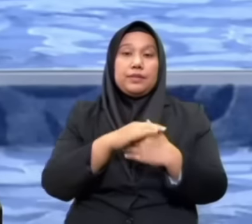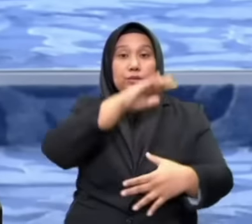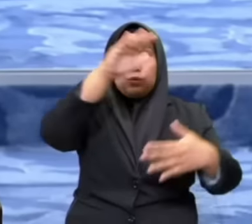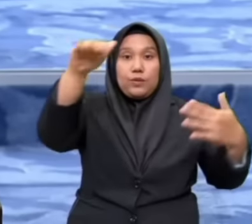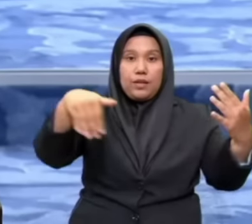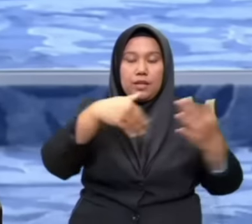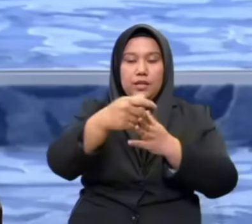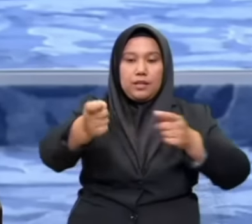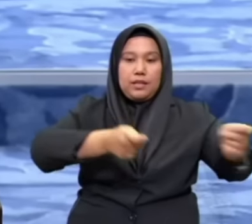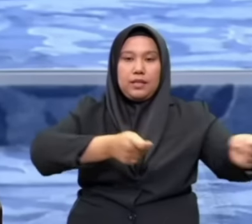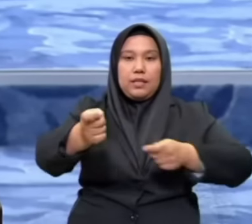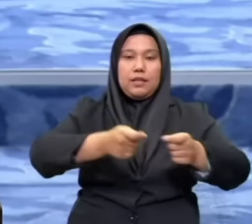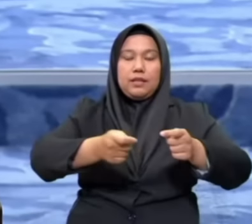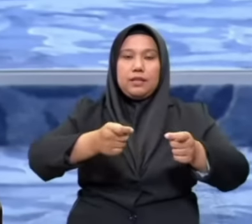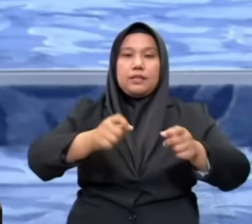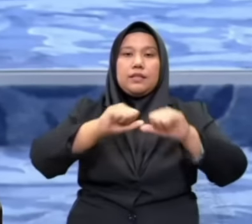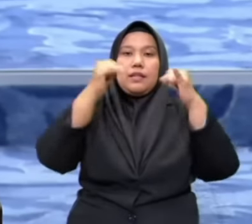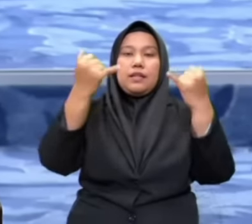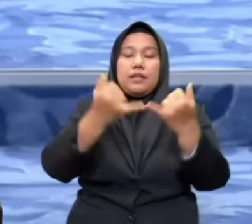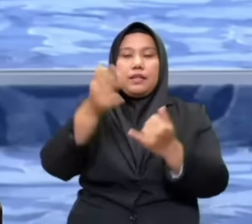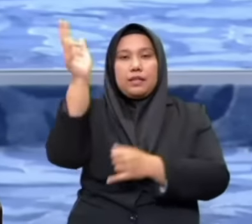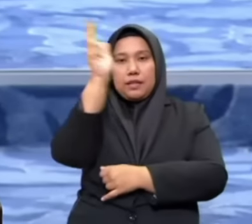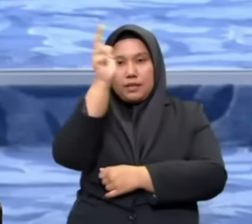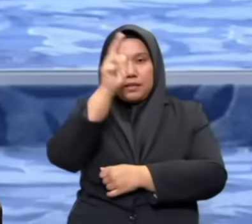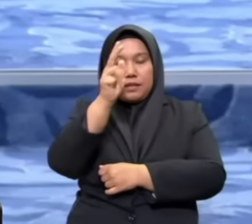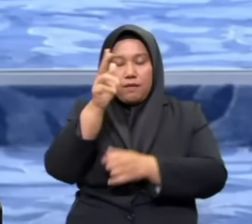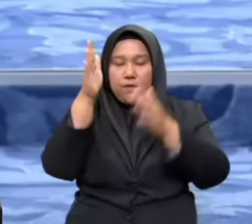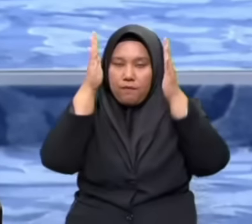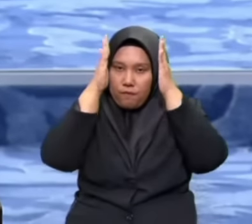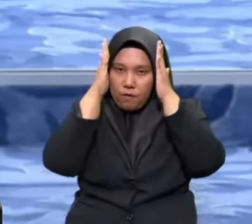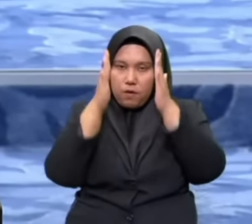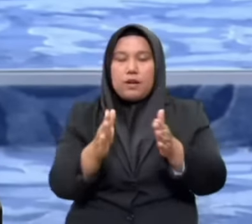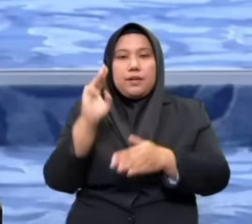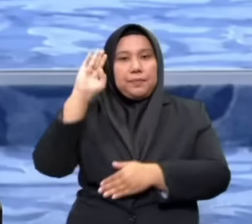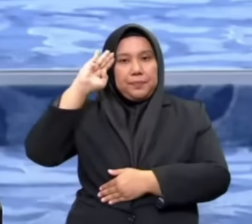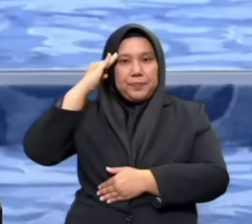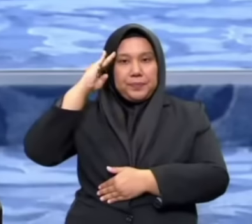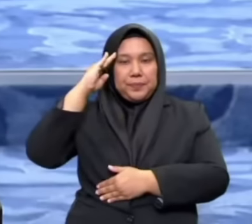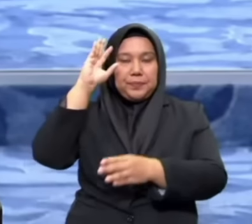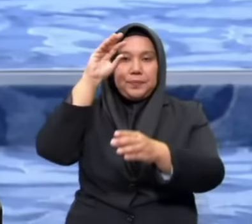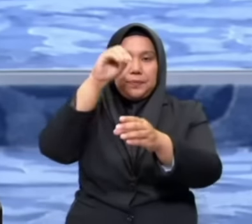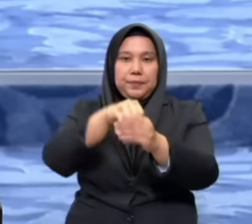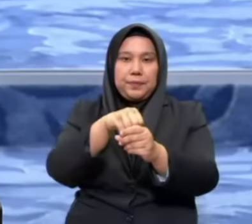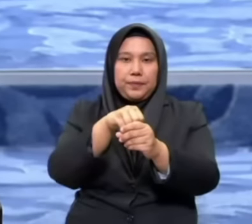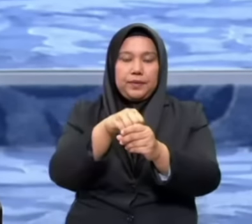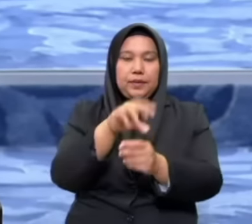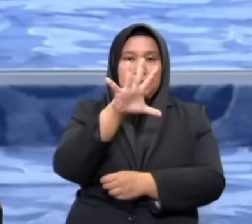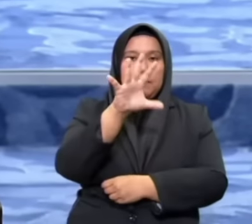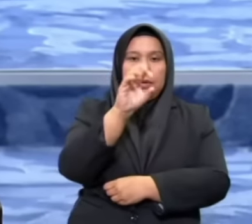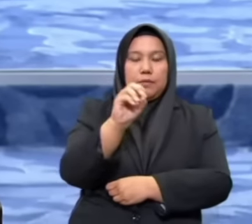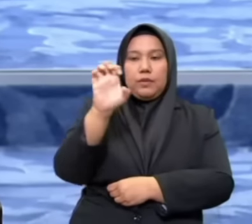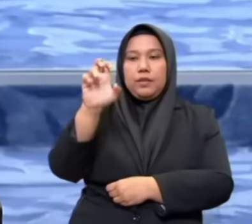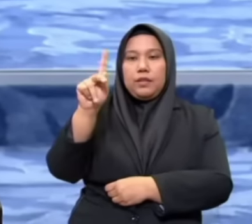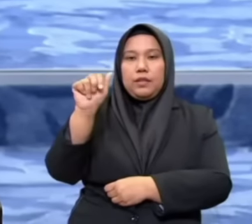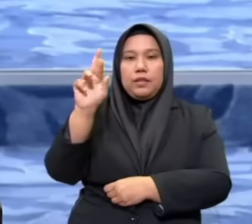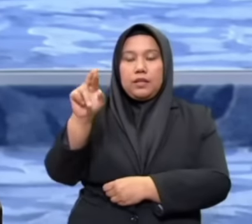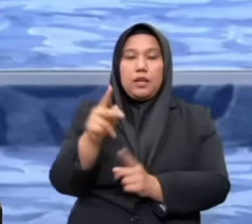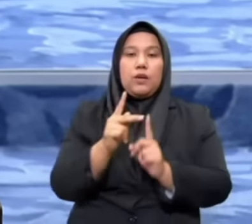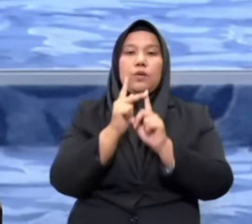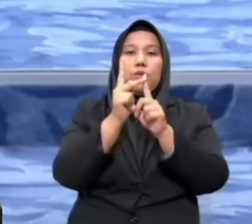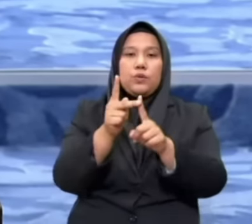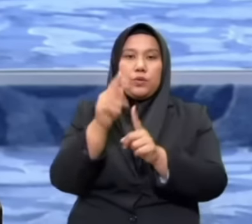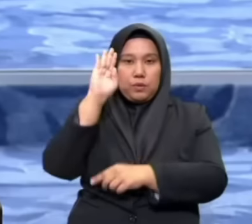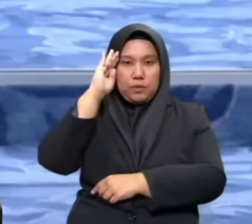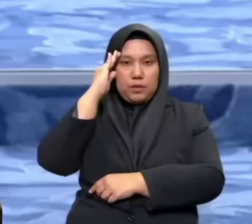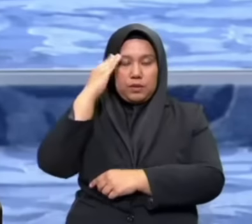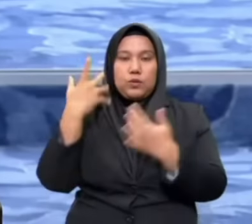oleh syarikat kerajaan yang tentunya memberi fokus Bumi Putra, termasuk 50 ekar khusus untuk Bumi Putra. Dan ini seperti